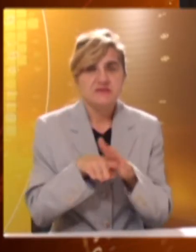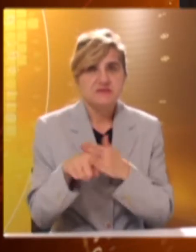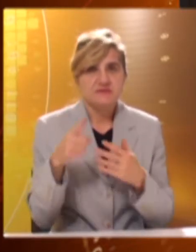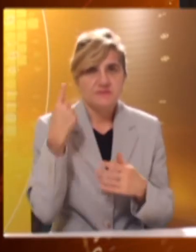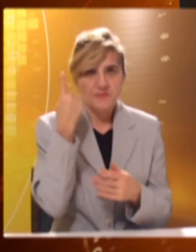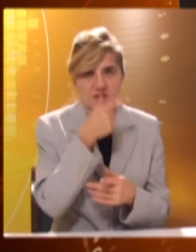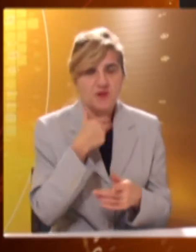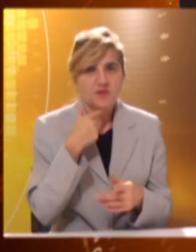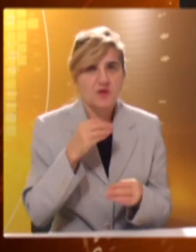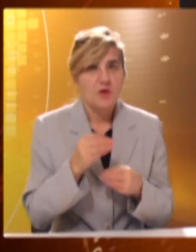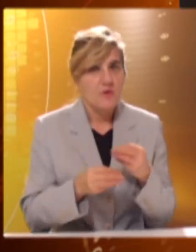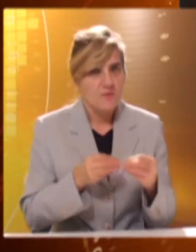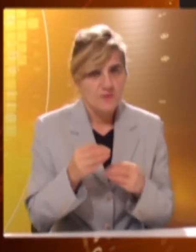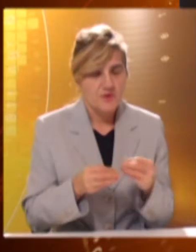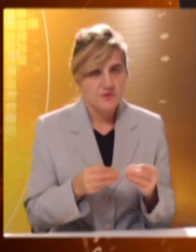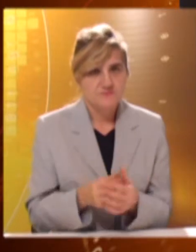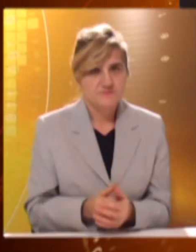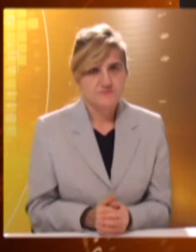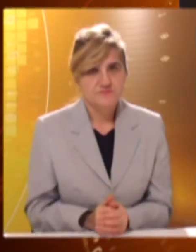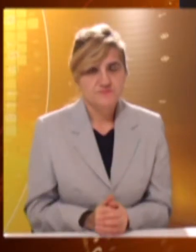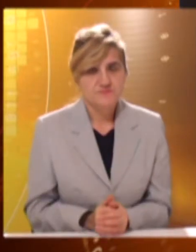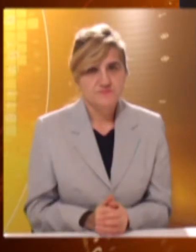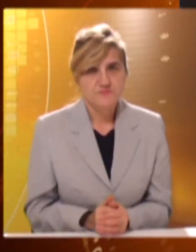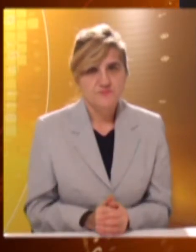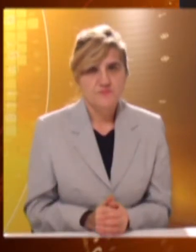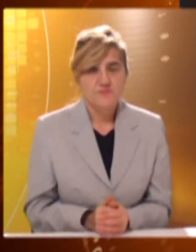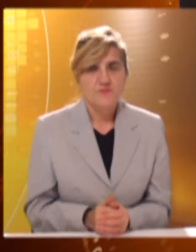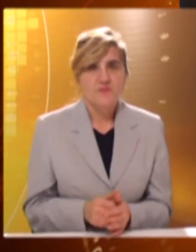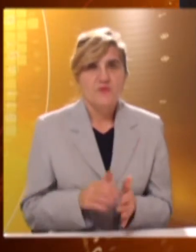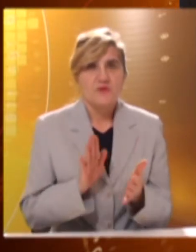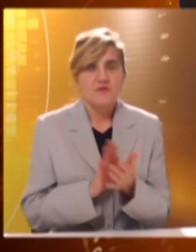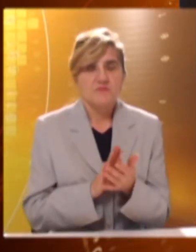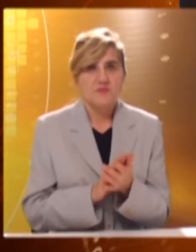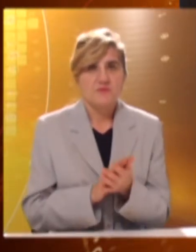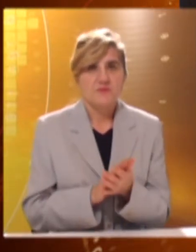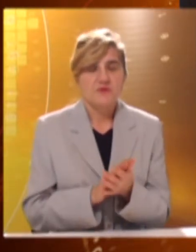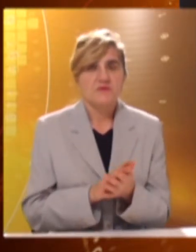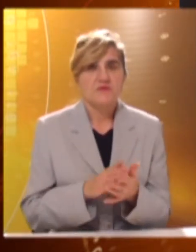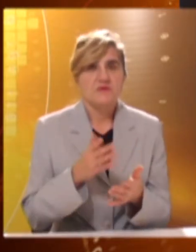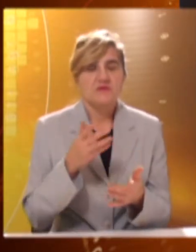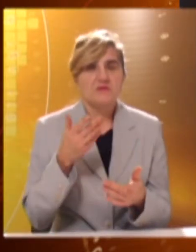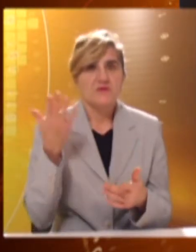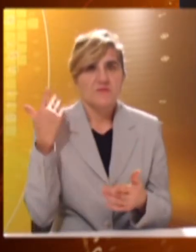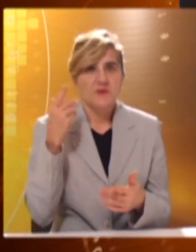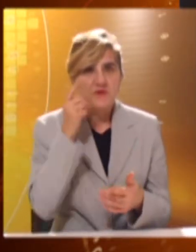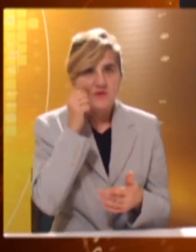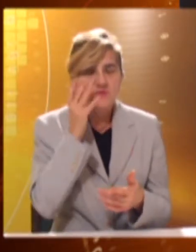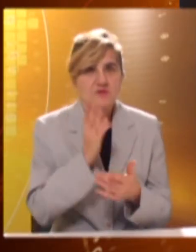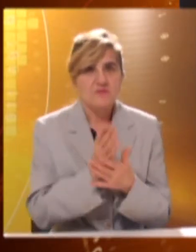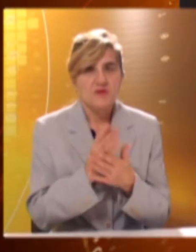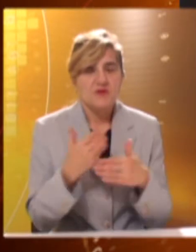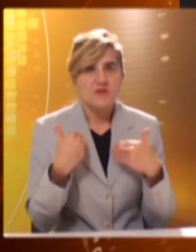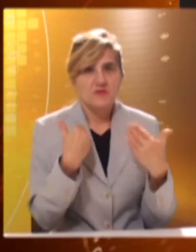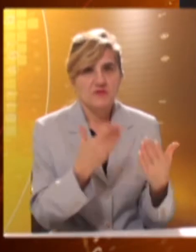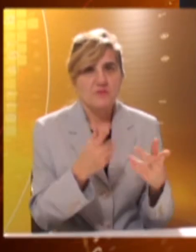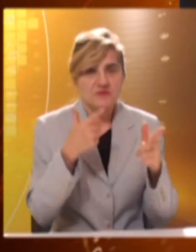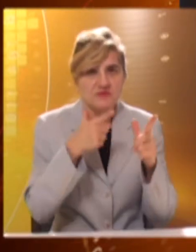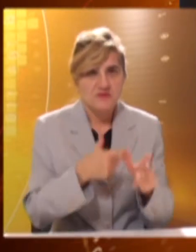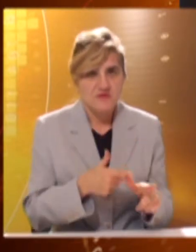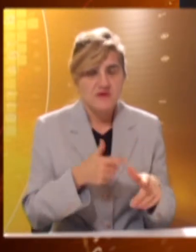lica u tom periodu dobila status izbeglice u Republici Srbiji i svi mogu